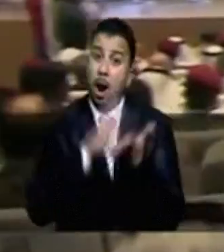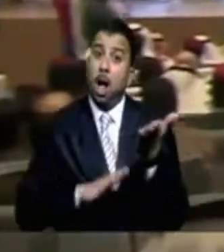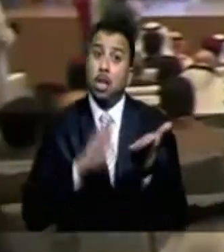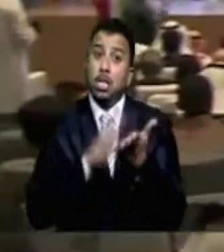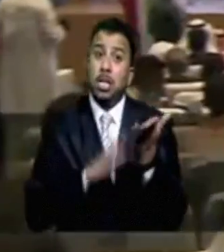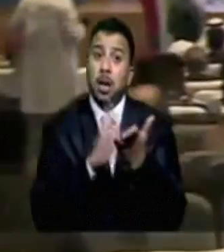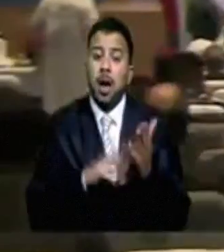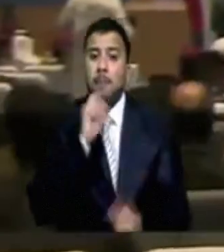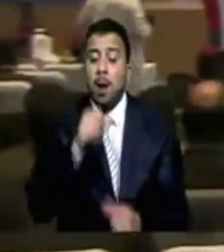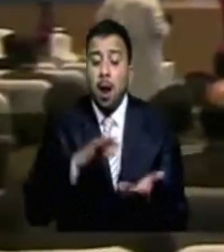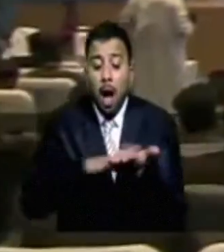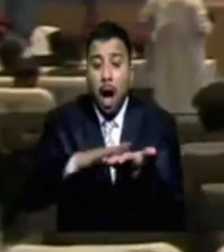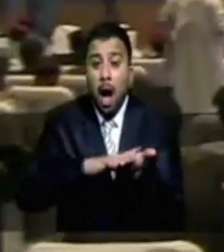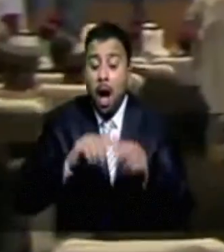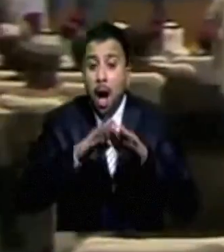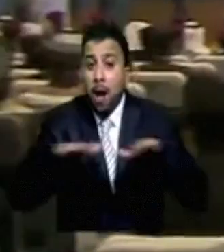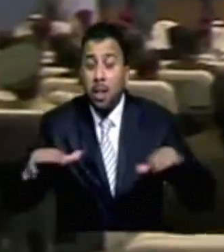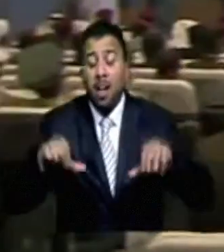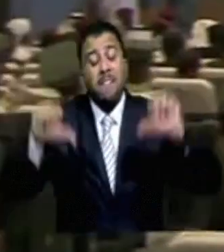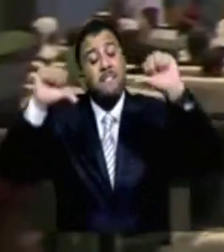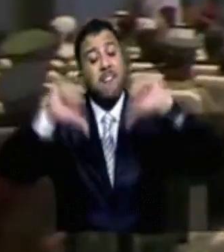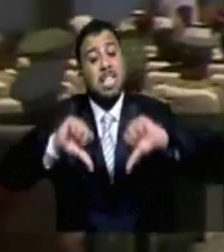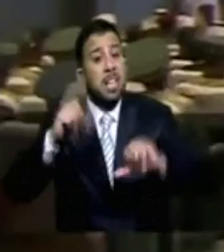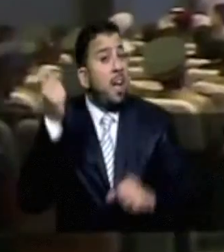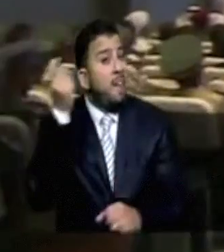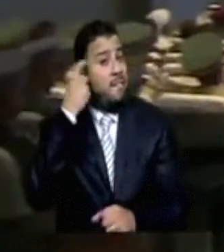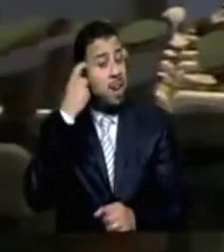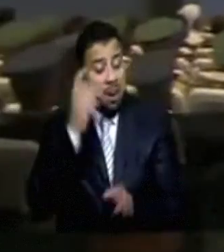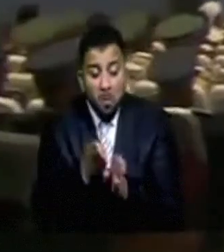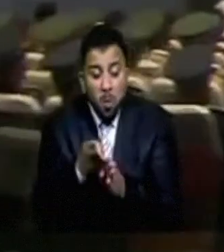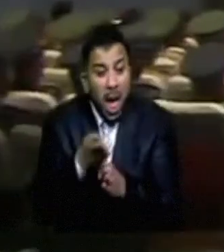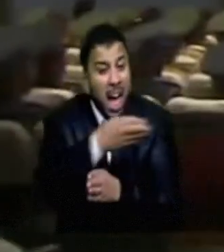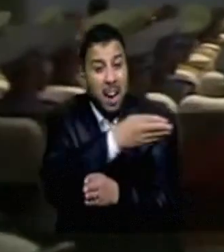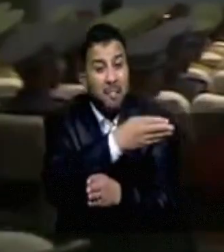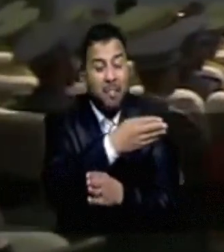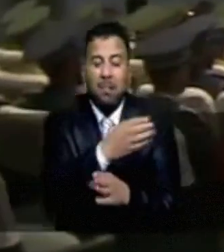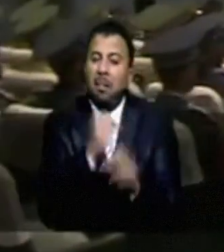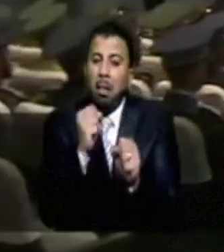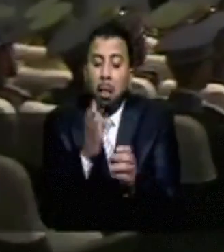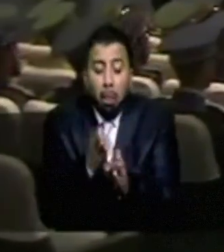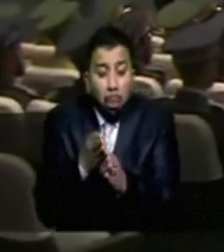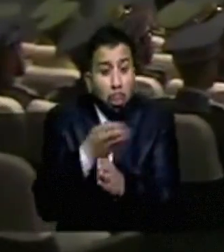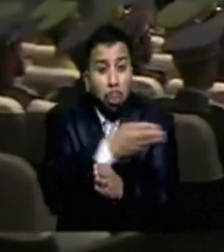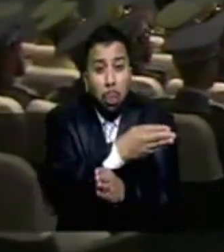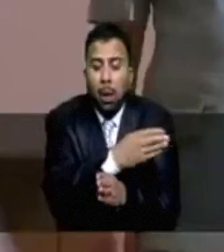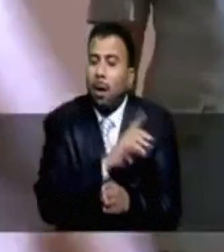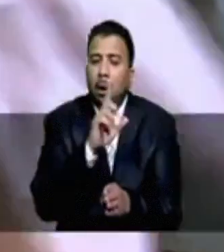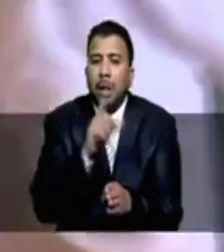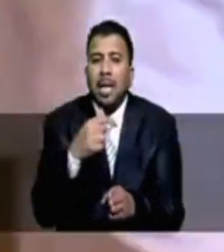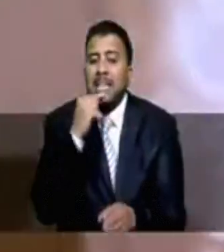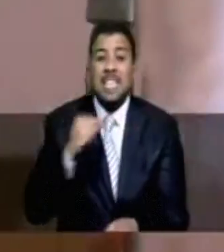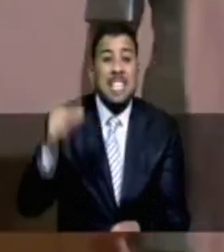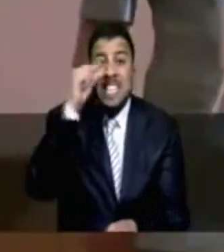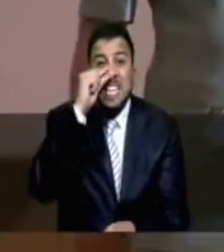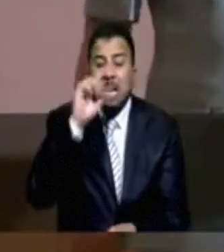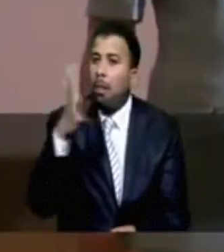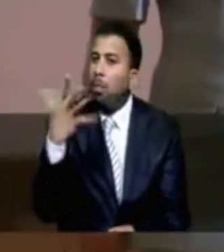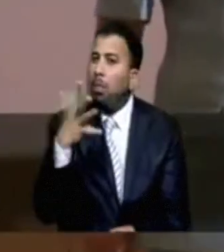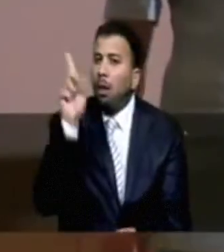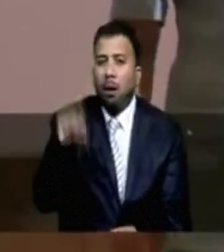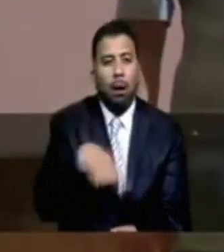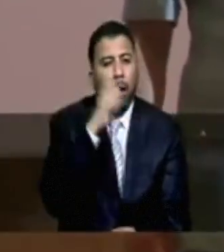راحت تعيث في الأرض فسادا بفكر منحرف ومشبوه ومضلل ومتناقض، يشوه الدين الإسلامي